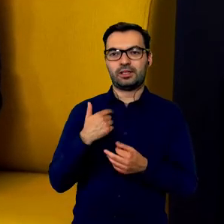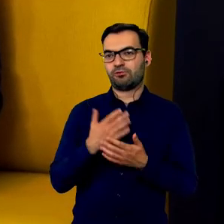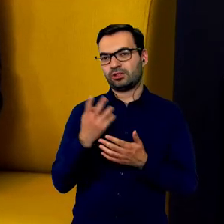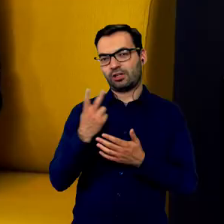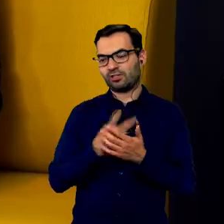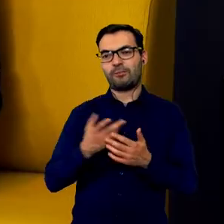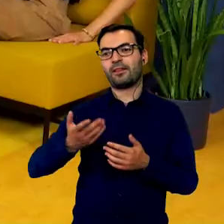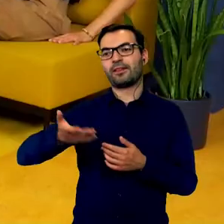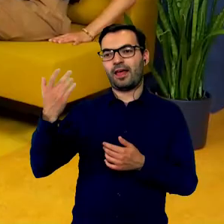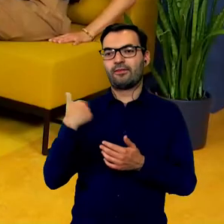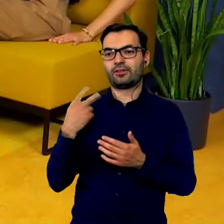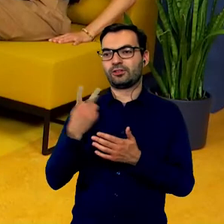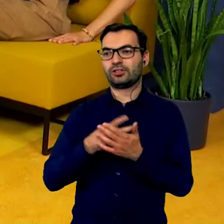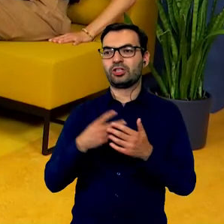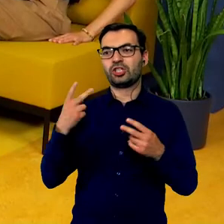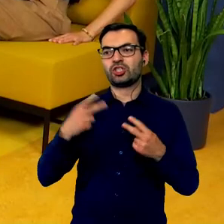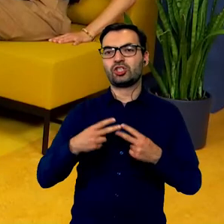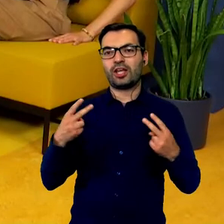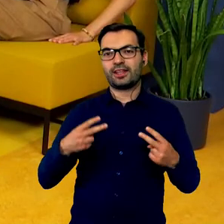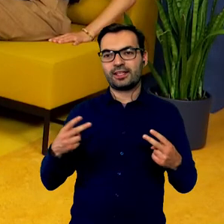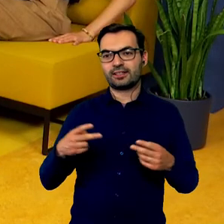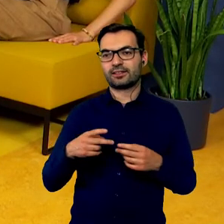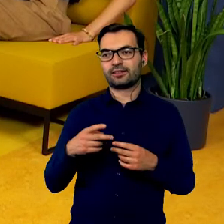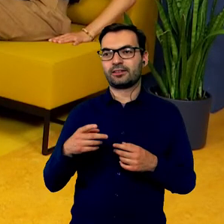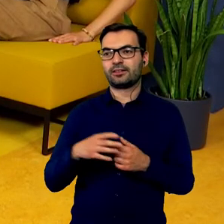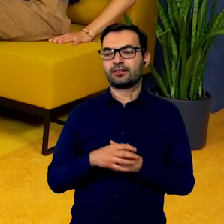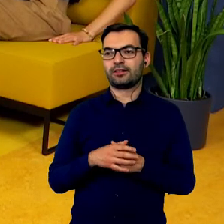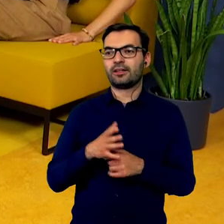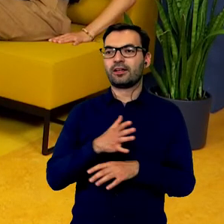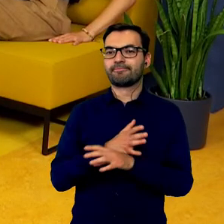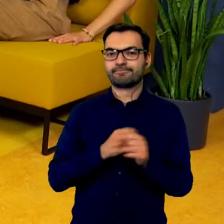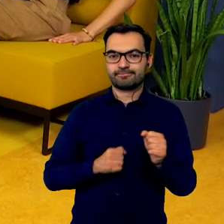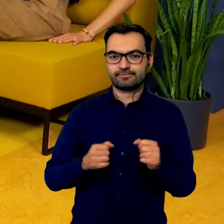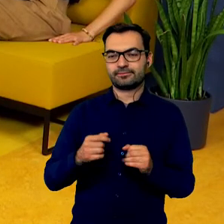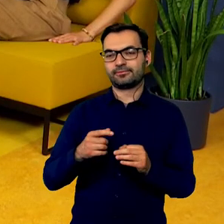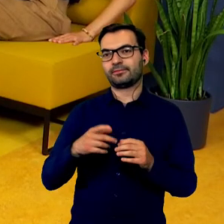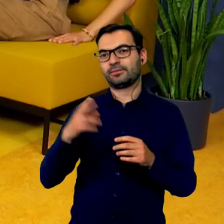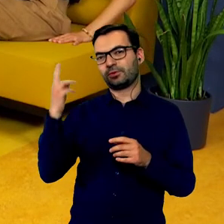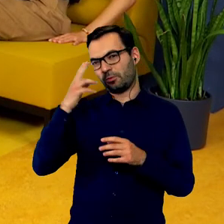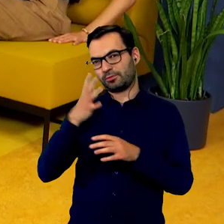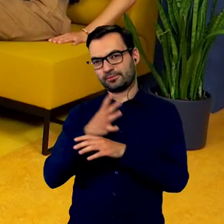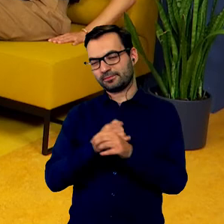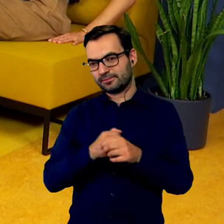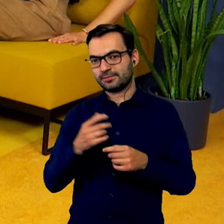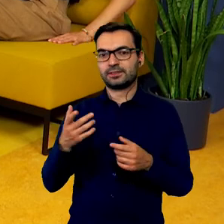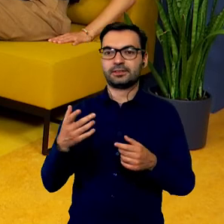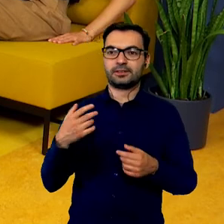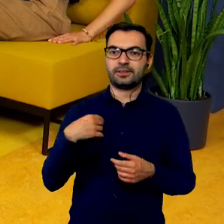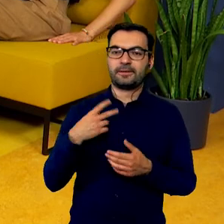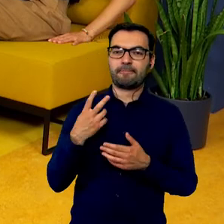ale kiedyś czytałam dzienniki z internowania, z tamtych czasów, to one